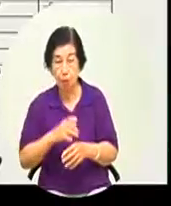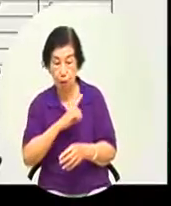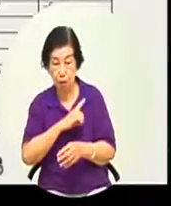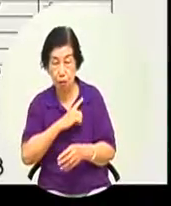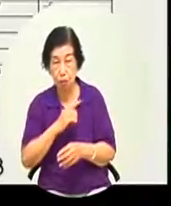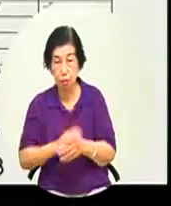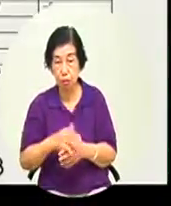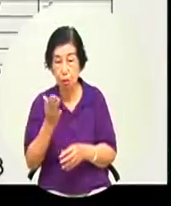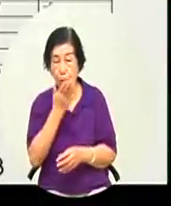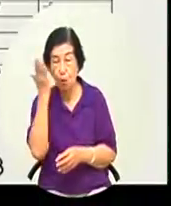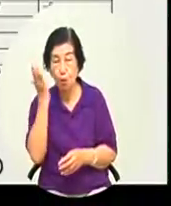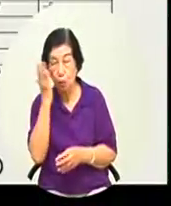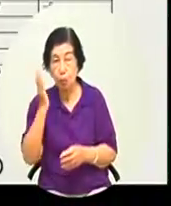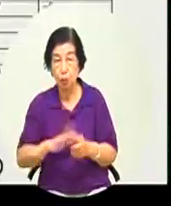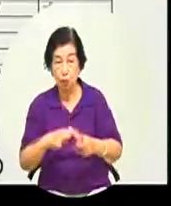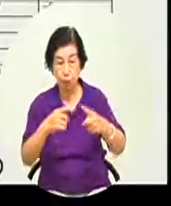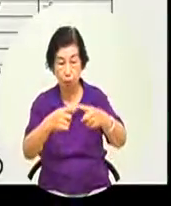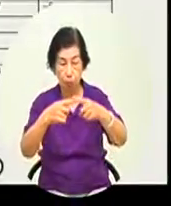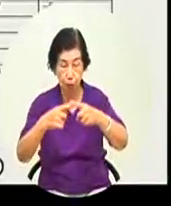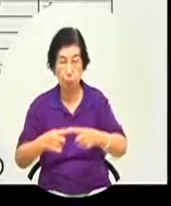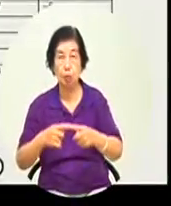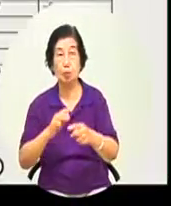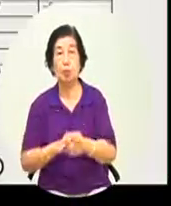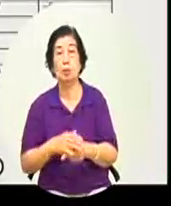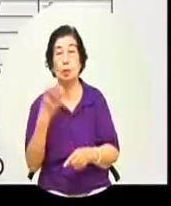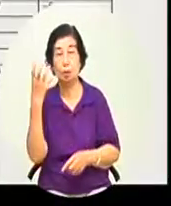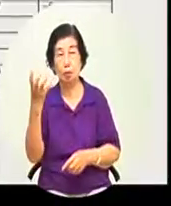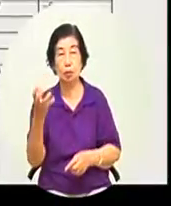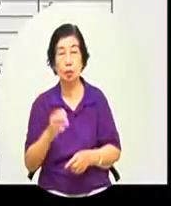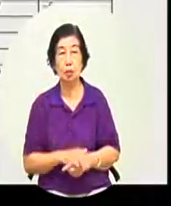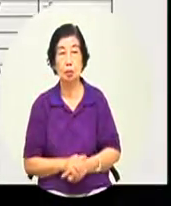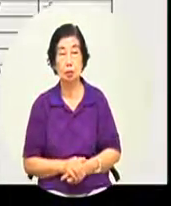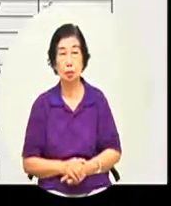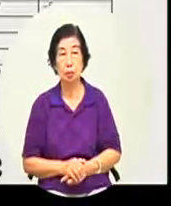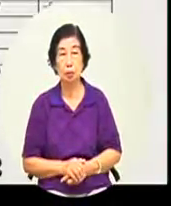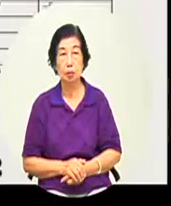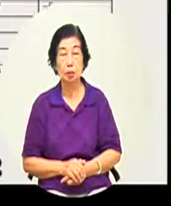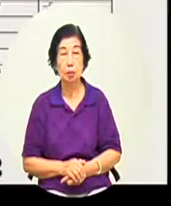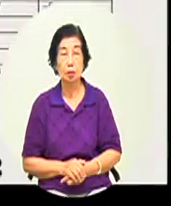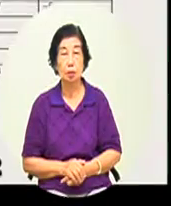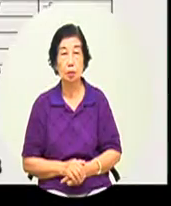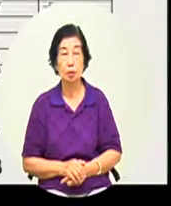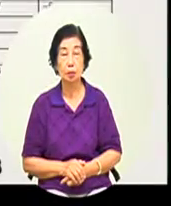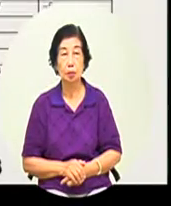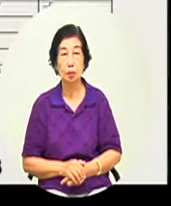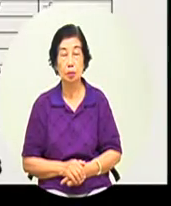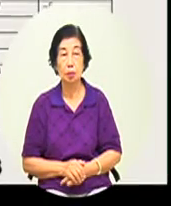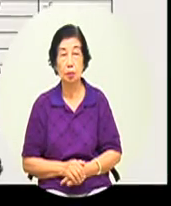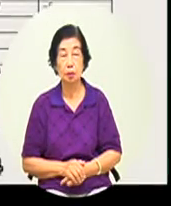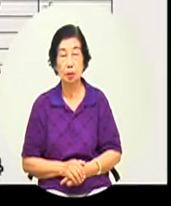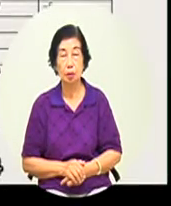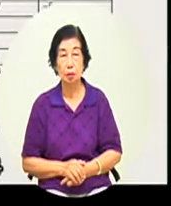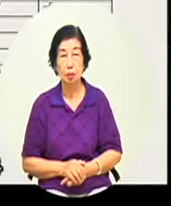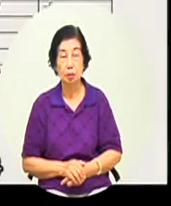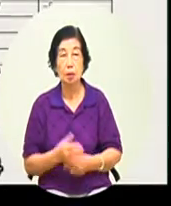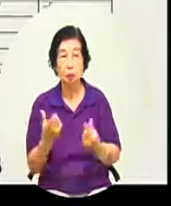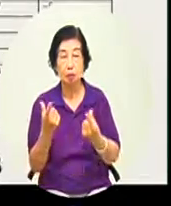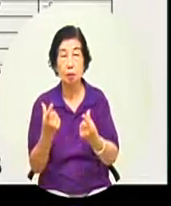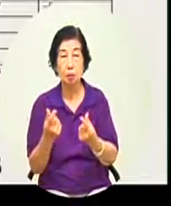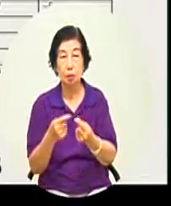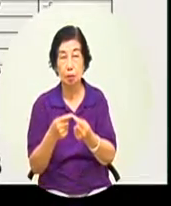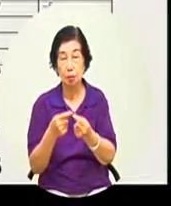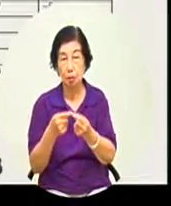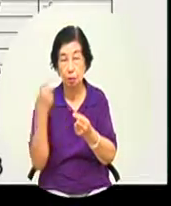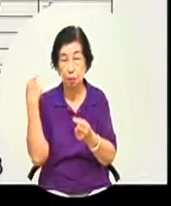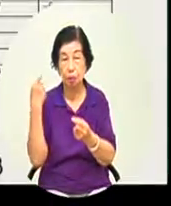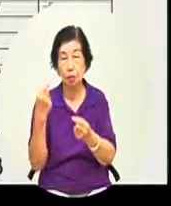多的。你就因为你想看一下，我们可以看到的就是我们用同年前年跟